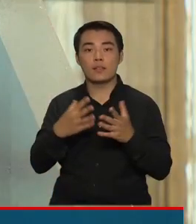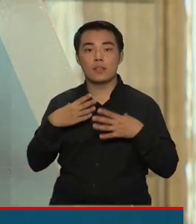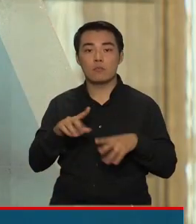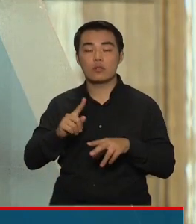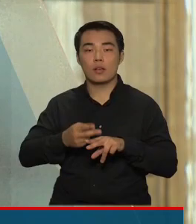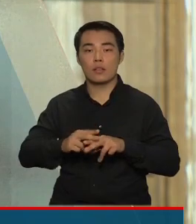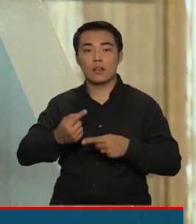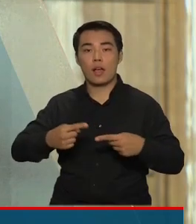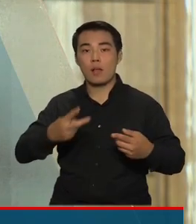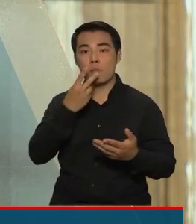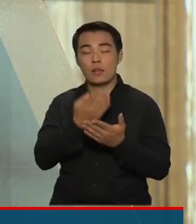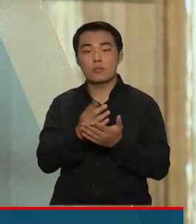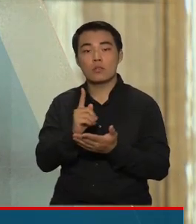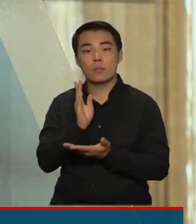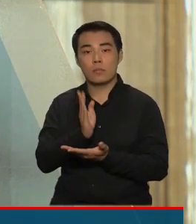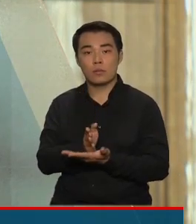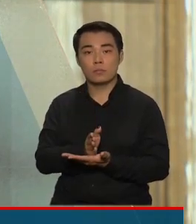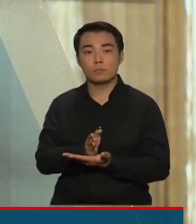енді бір кемшін тұстары бар дегеніз.